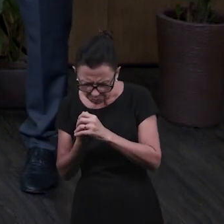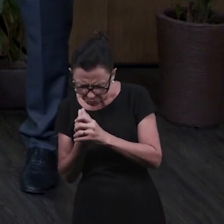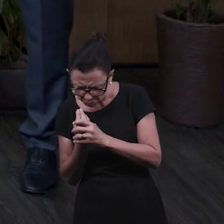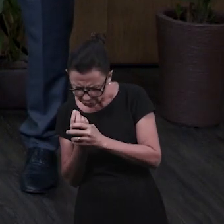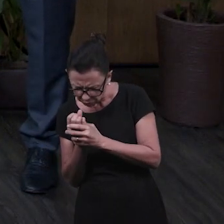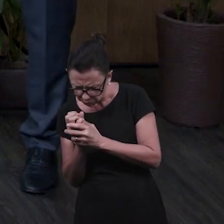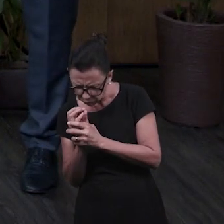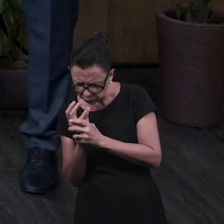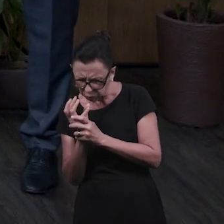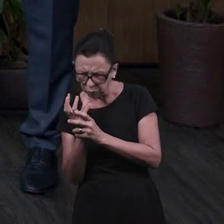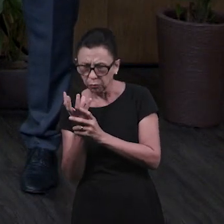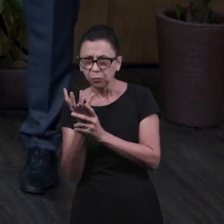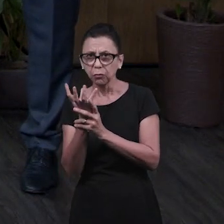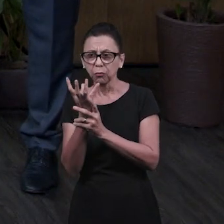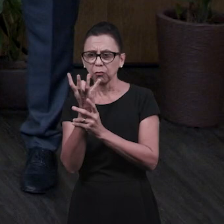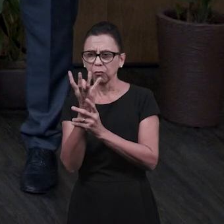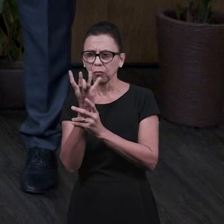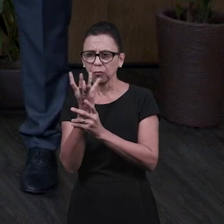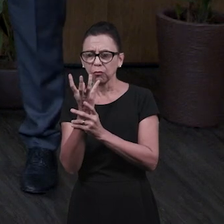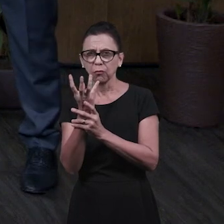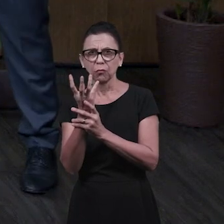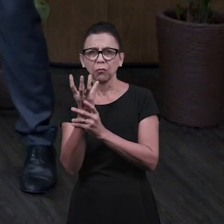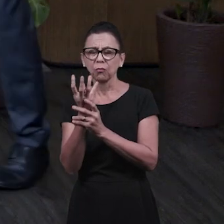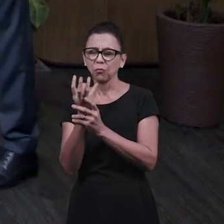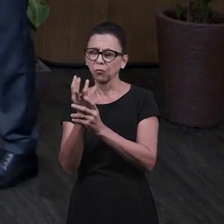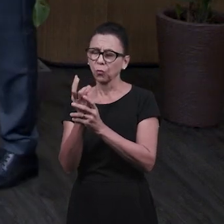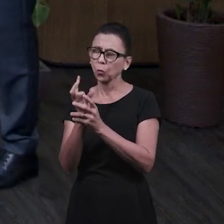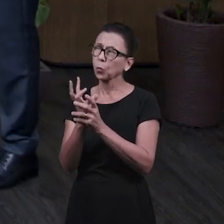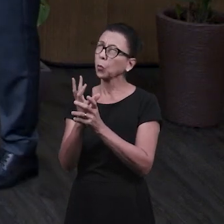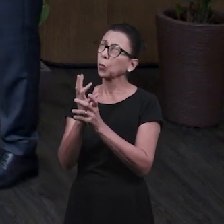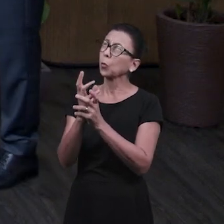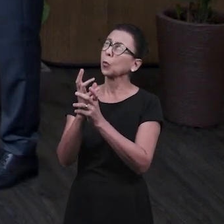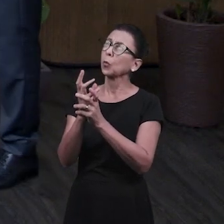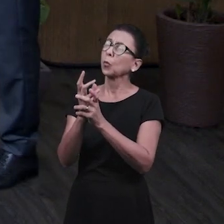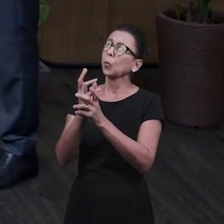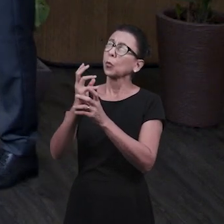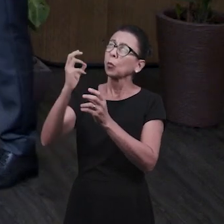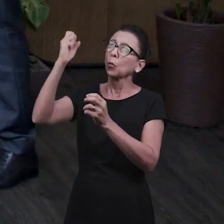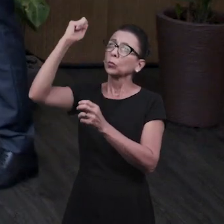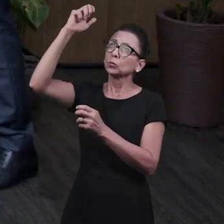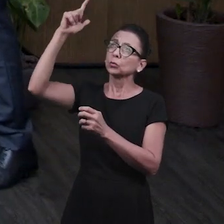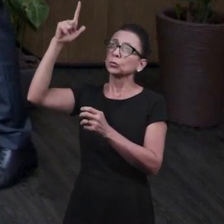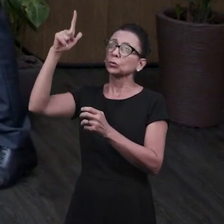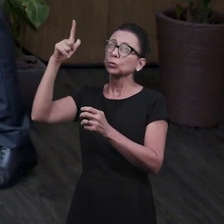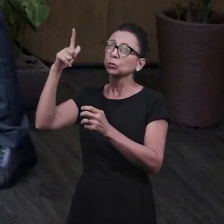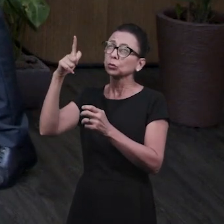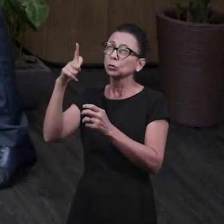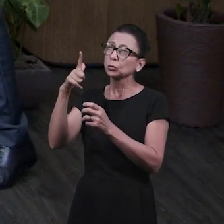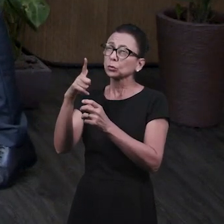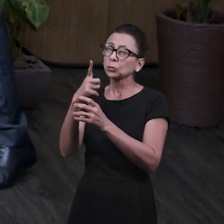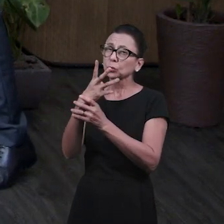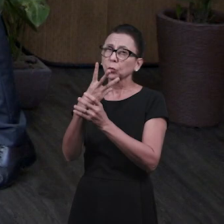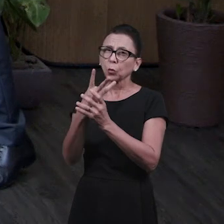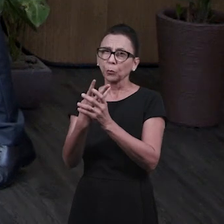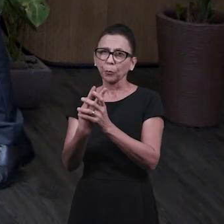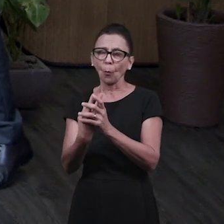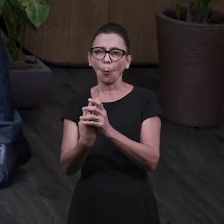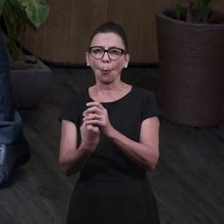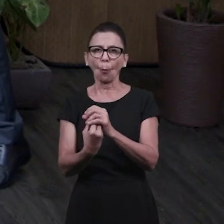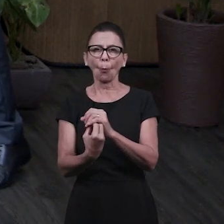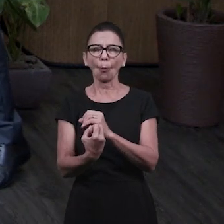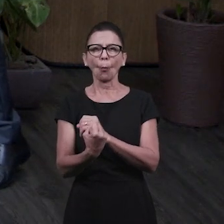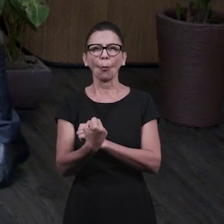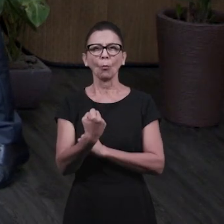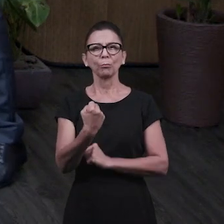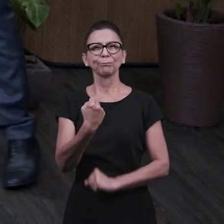elle est morte vite, vite, parce que quand le soleil a brûlé, a frappé, elle a brûlé, et il